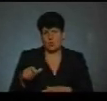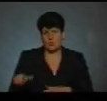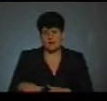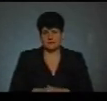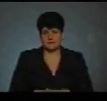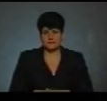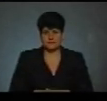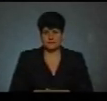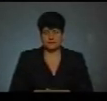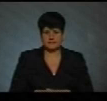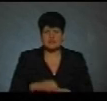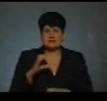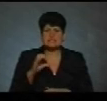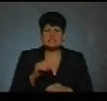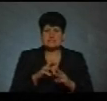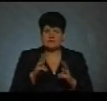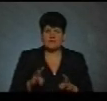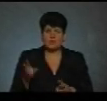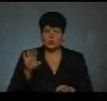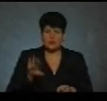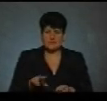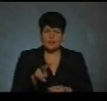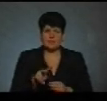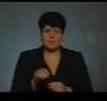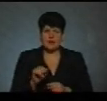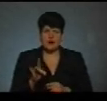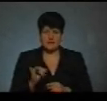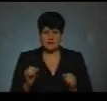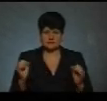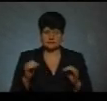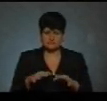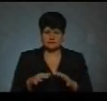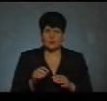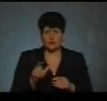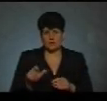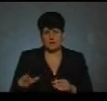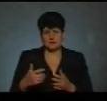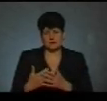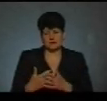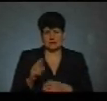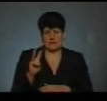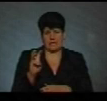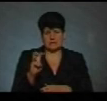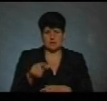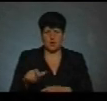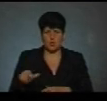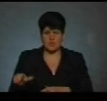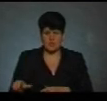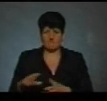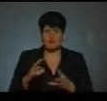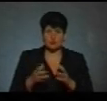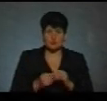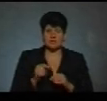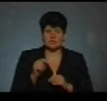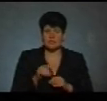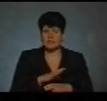У Святогірській свято-успенській лаврі зафіксовано зібрання людей кількістю приблизно 300 осіб, в результаті чого